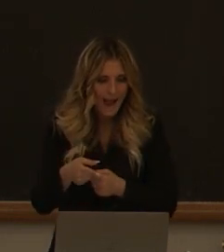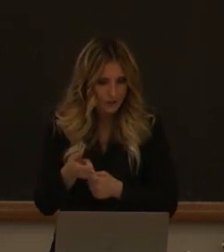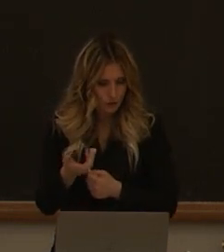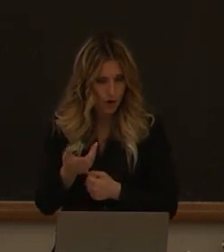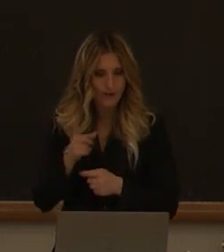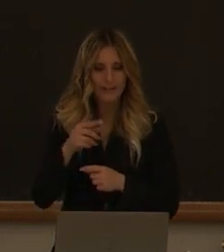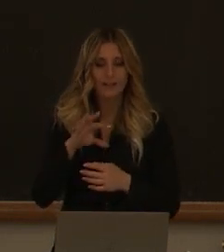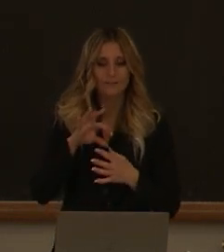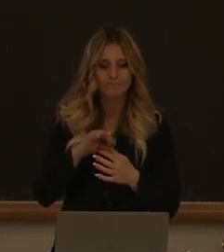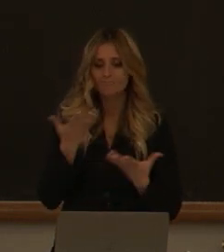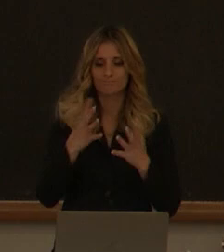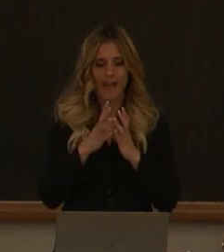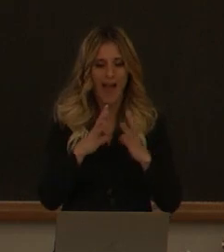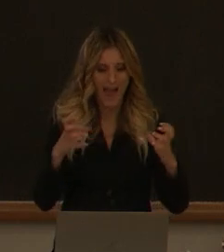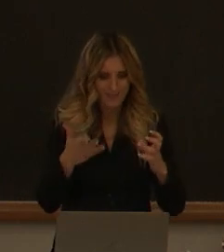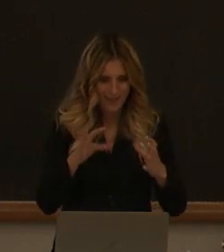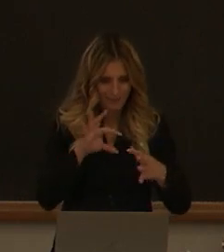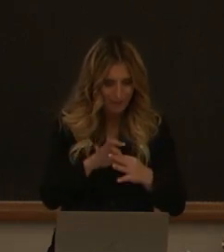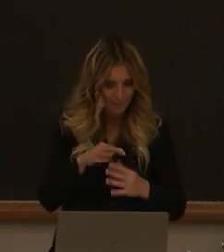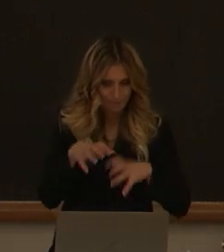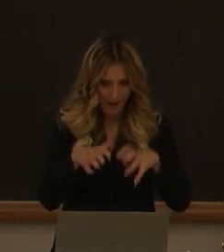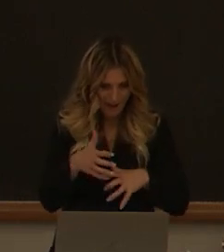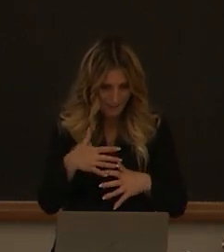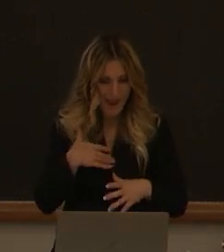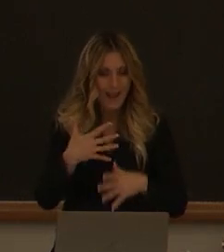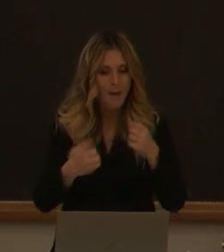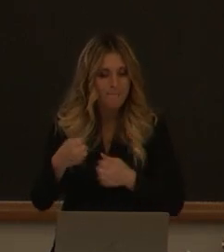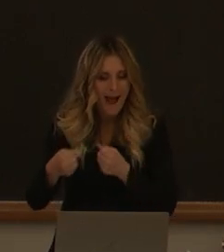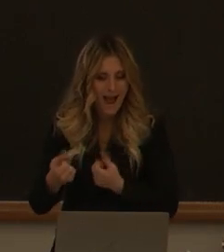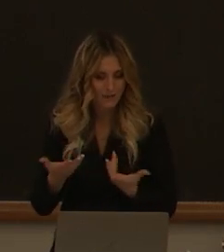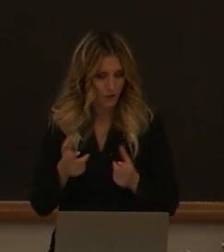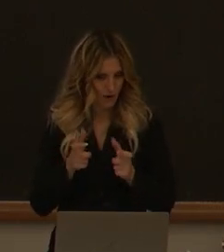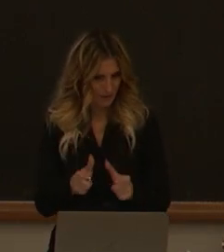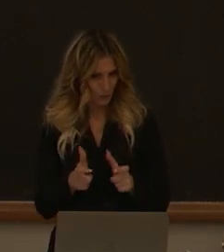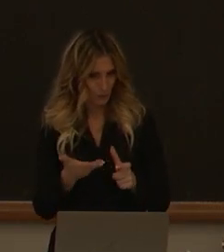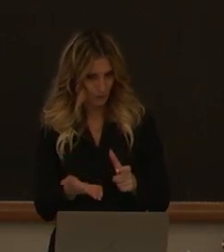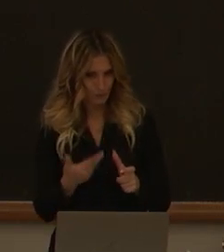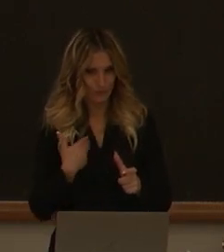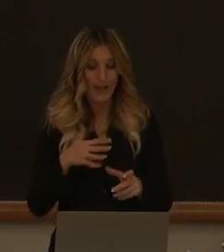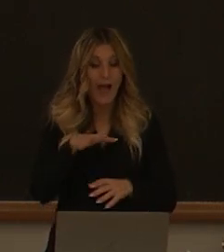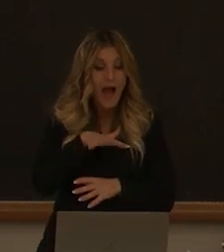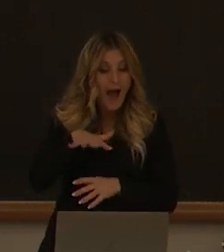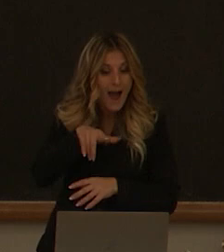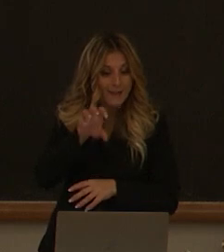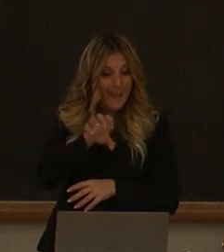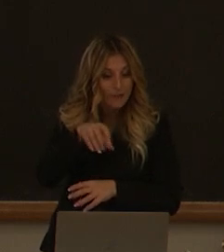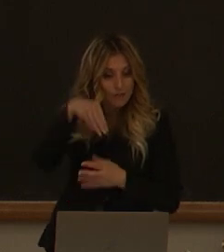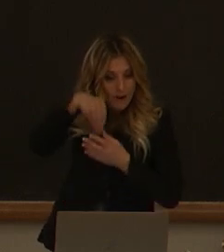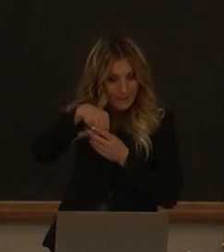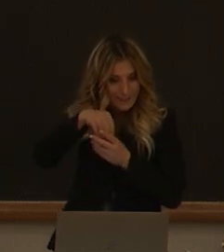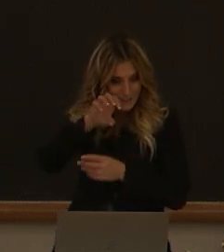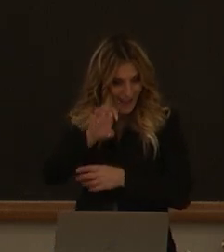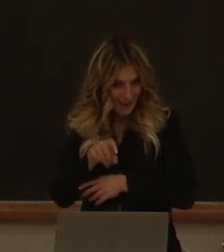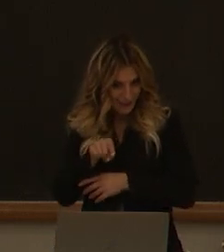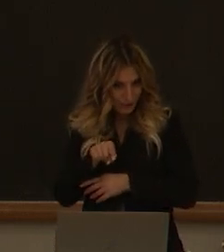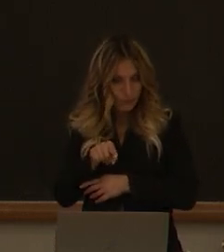le aziende di pascolo estensivo, quindi tipiche ad esempio della pastorizia delle aree interne, in grado da una